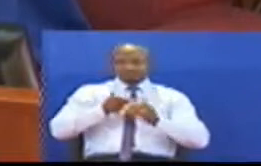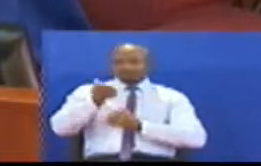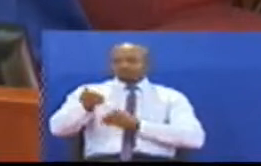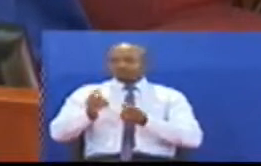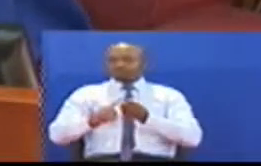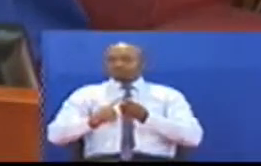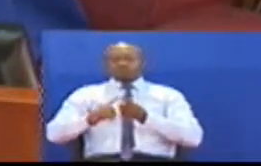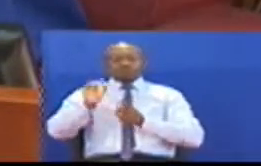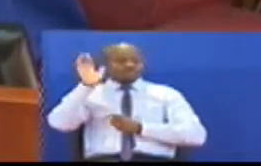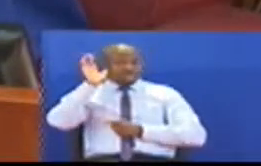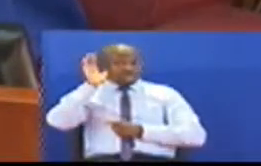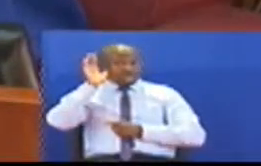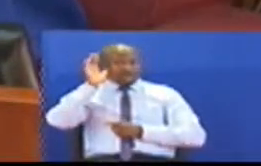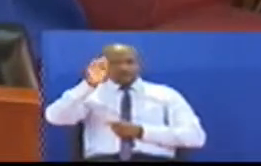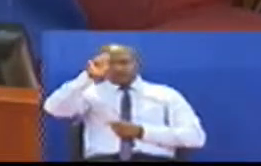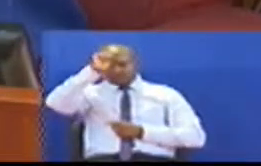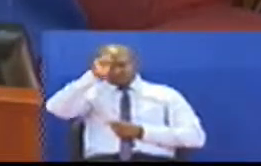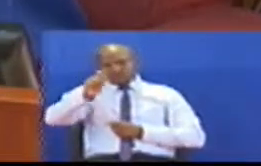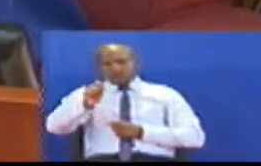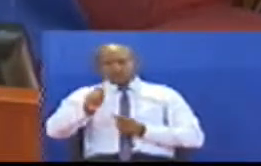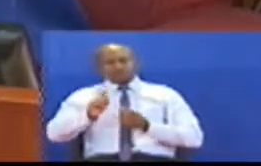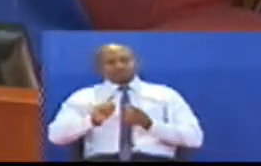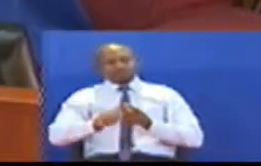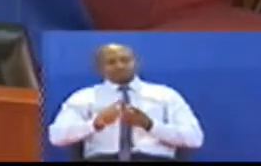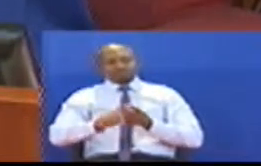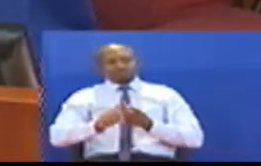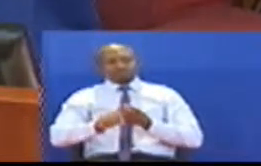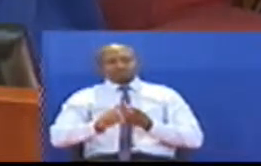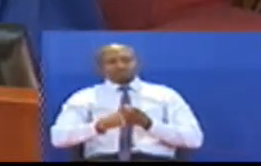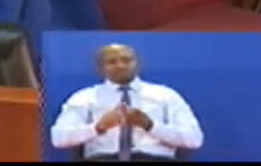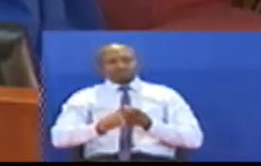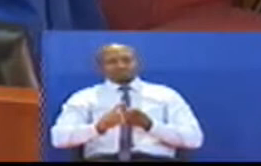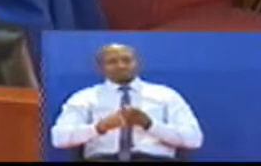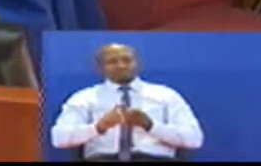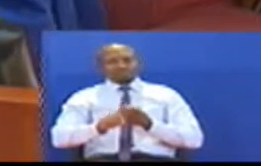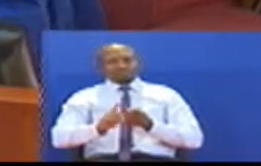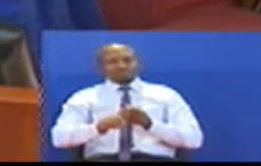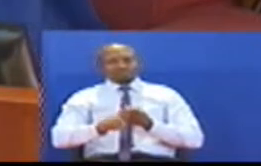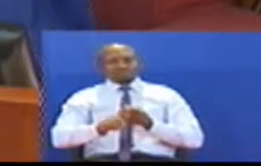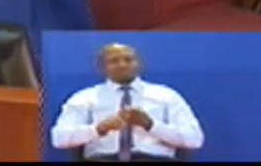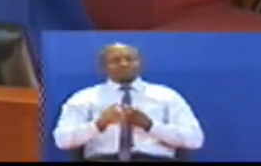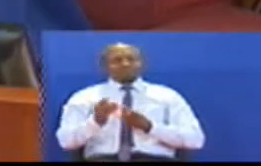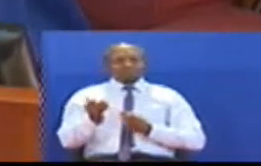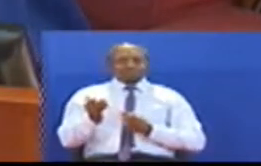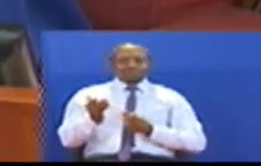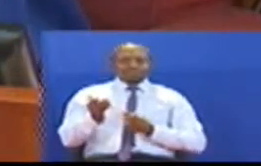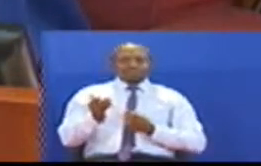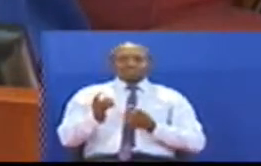tuweze kumsikiliza Mheshimiwa Lucy Owenya.